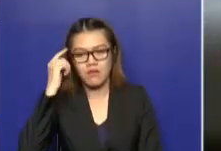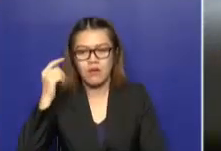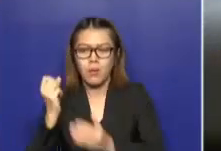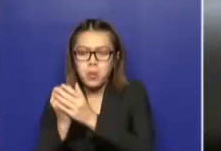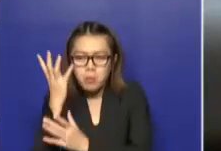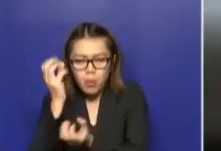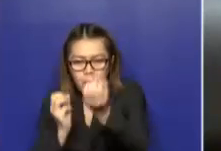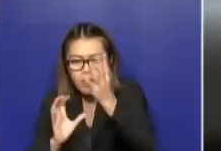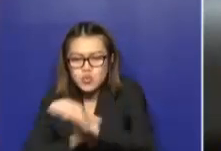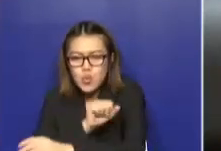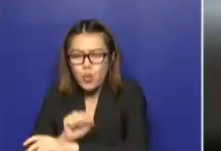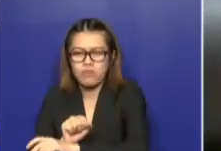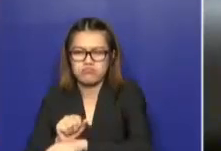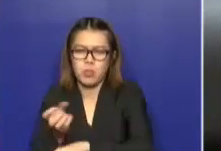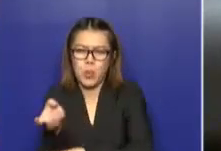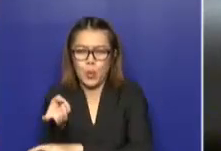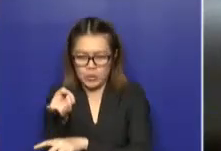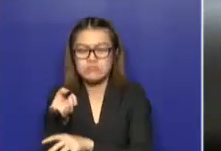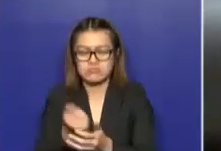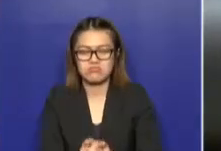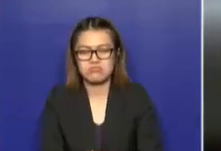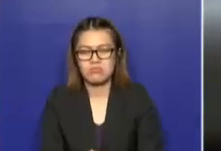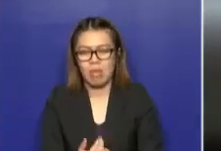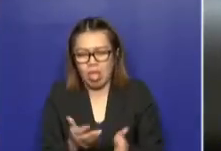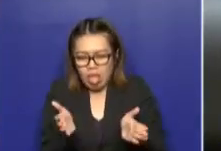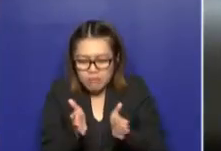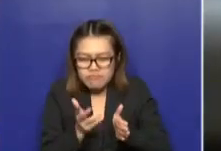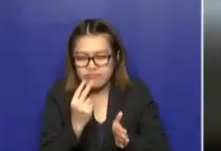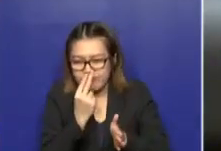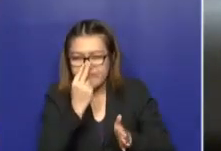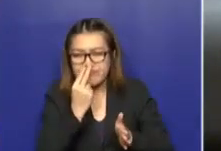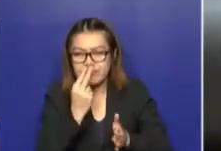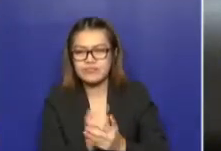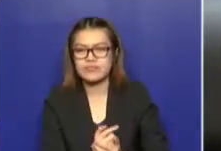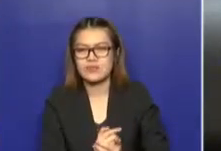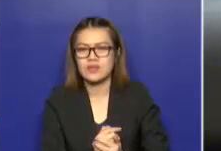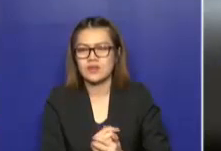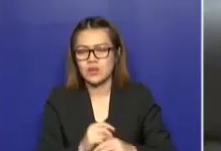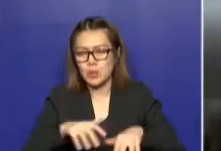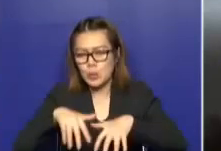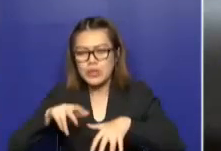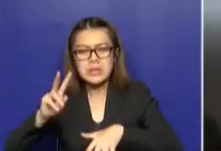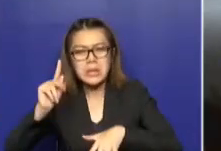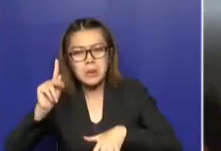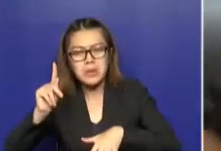ค่อนข้างแออัดกทมเนี่ยตามสถิติแล้วเรามีพื้นที่สีเขียวต่อประชากรเพียง